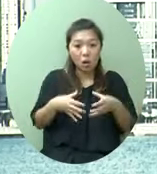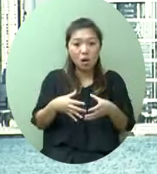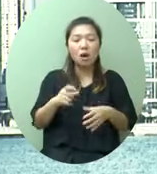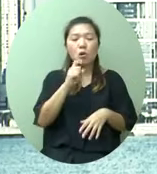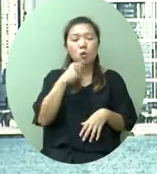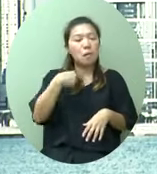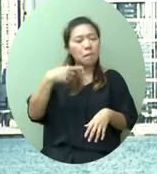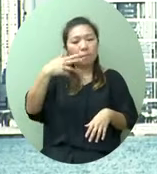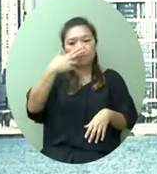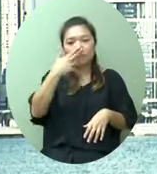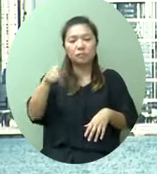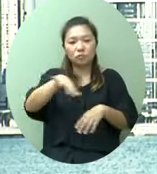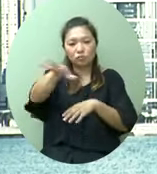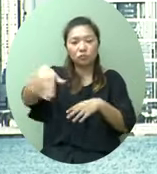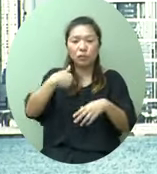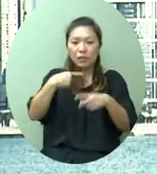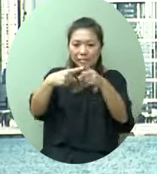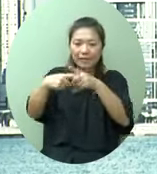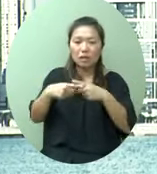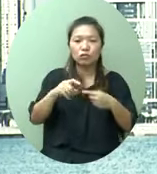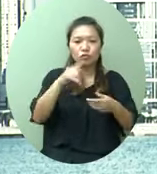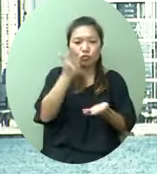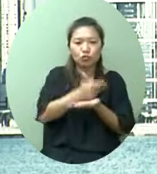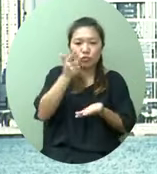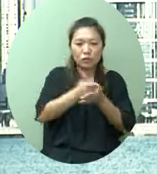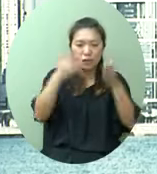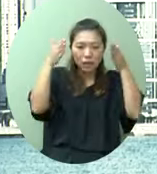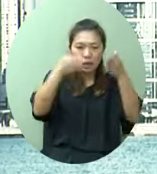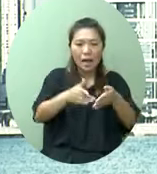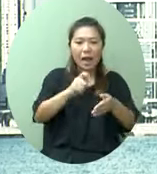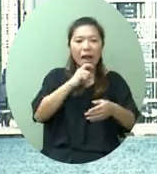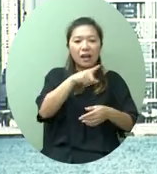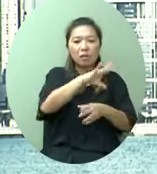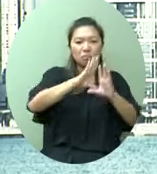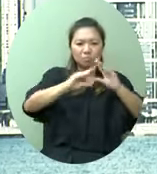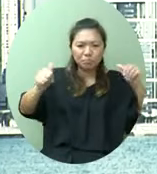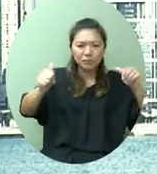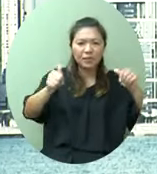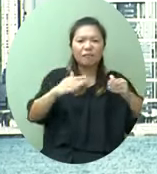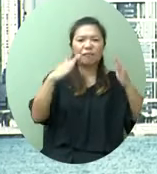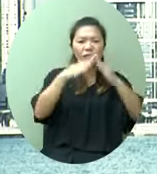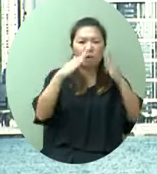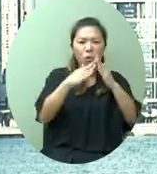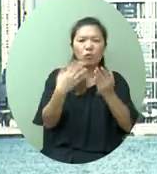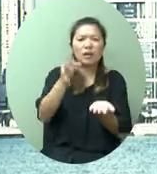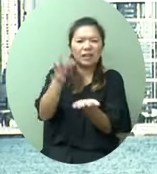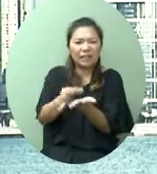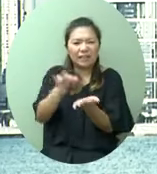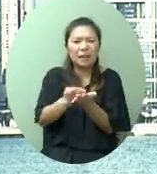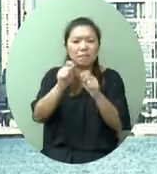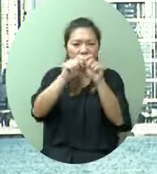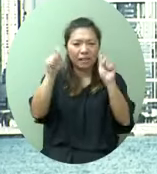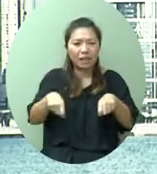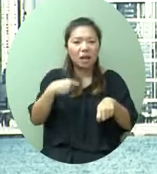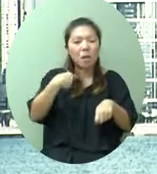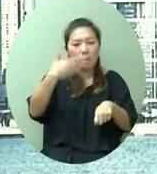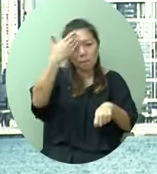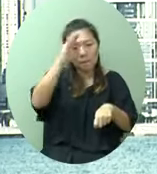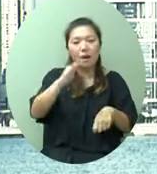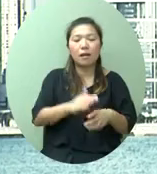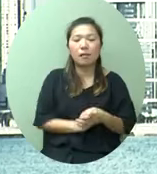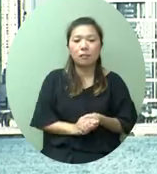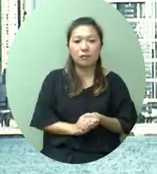民重中之重咧，係希望政府能夠解決房屋同埋土地嘅問題。反之喺一啲紓